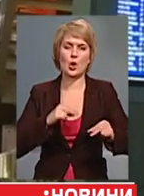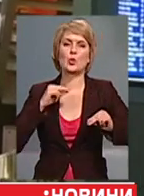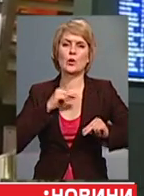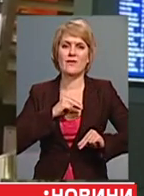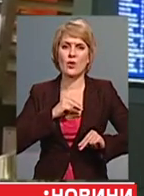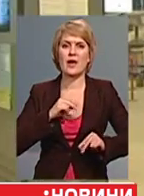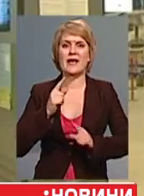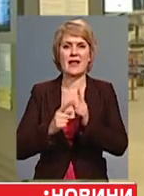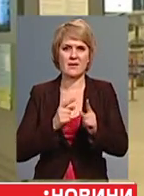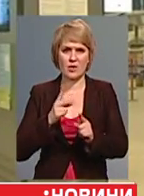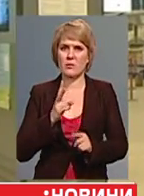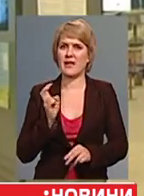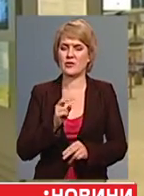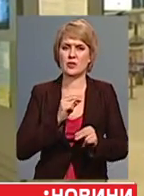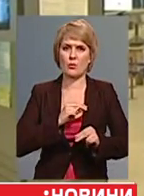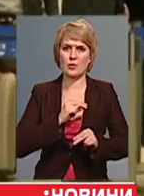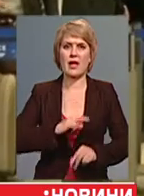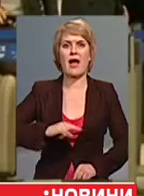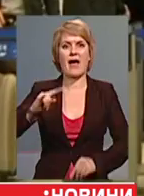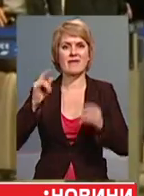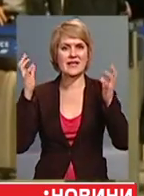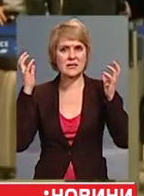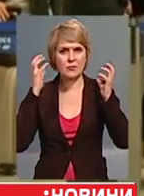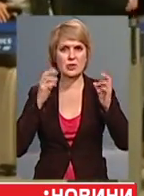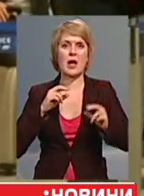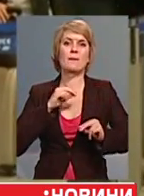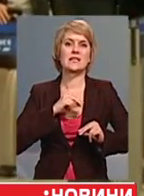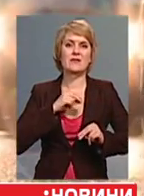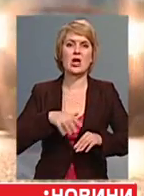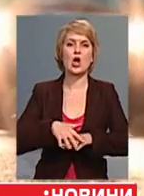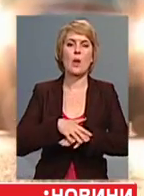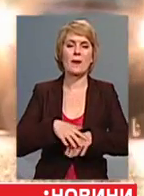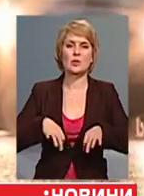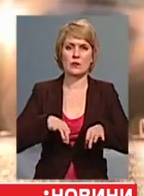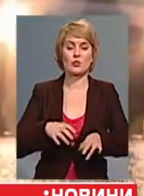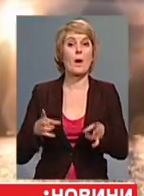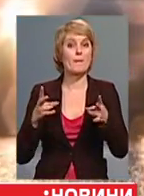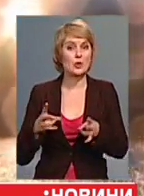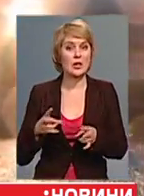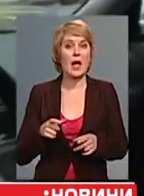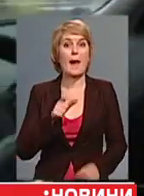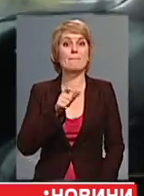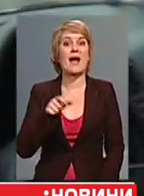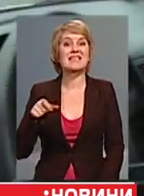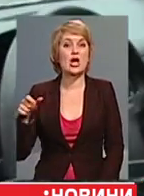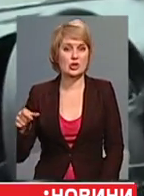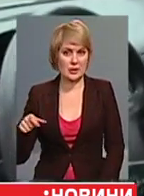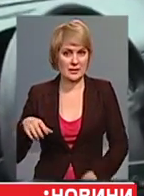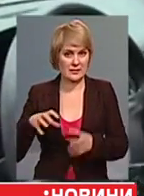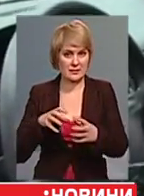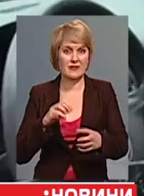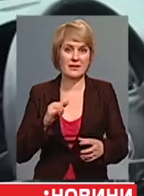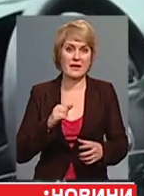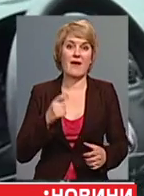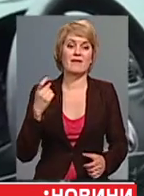стали авіадиспетчери і працівники громадського транспорту. Постраждали передусім пасажири і власники авто. Центр міста